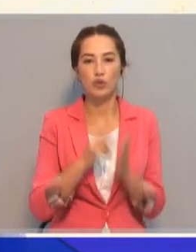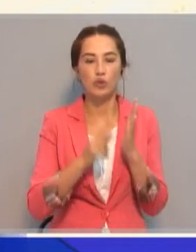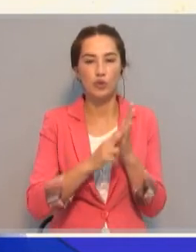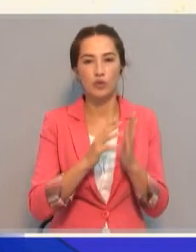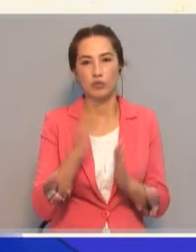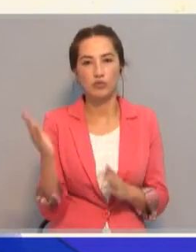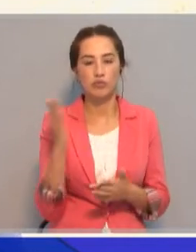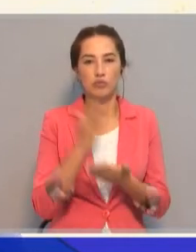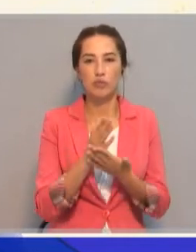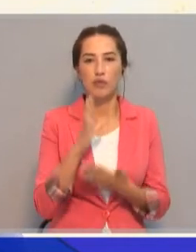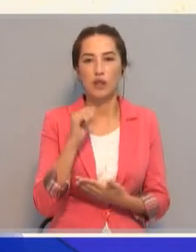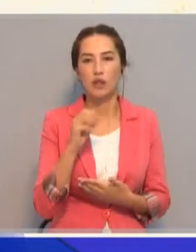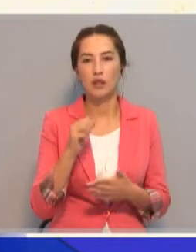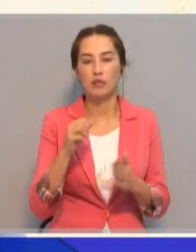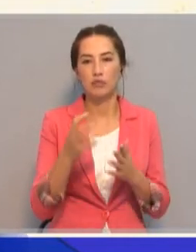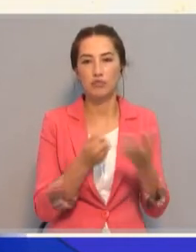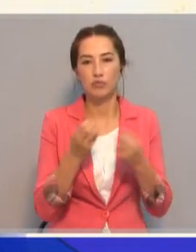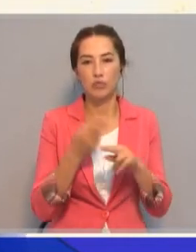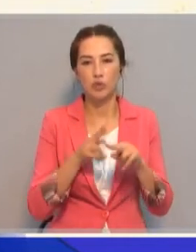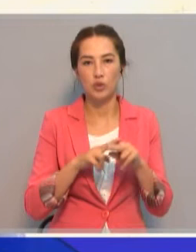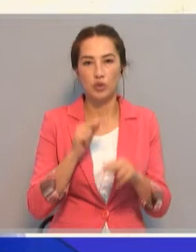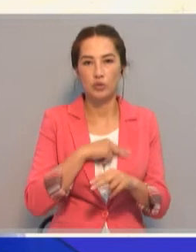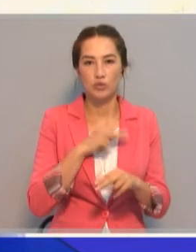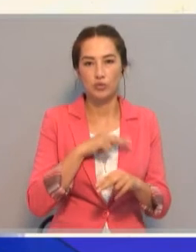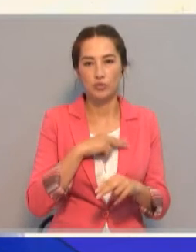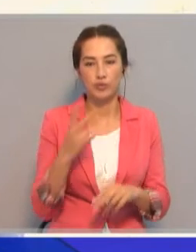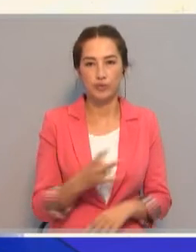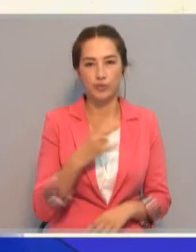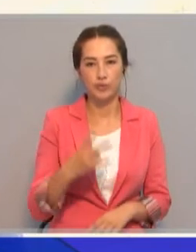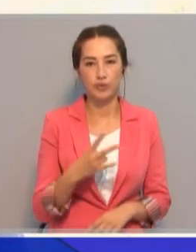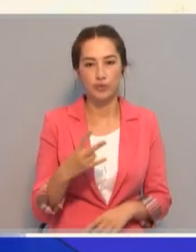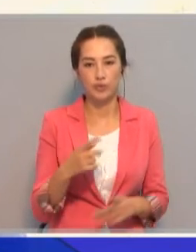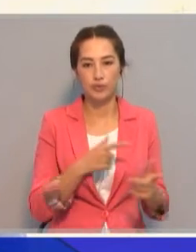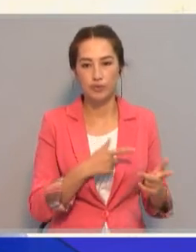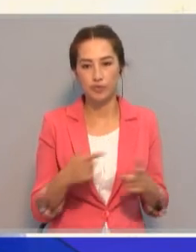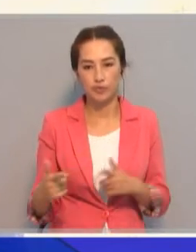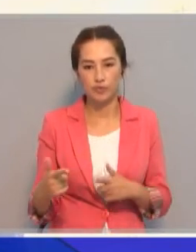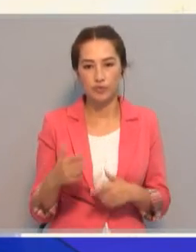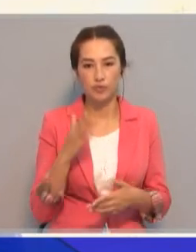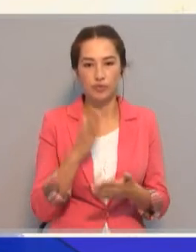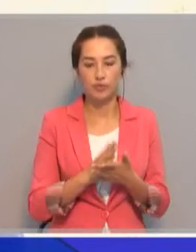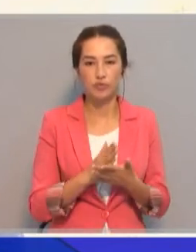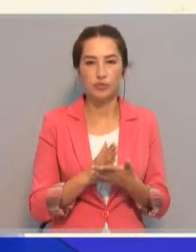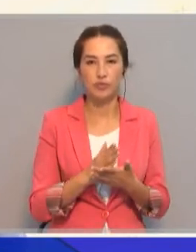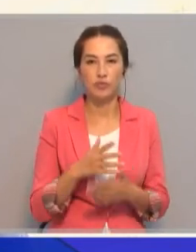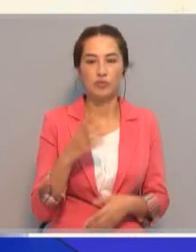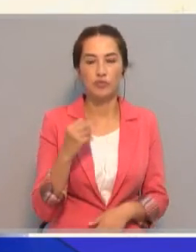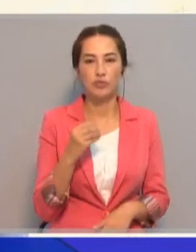астам жаңағы мақта қабылдау бекеттері жұмыстарын, жаңағы мақта қабылдау үшін жұмыстары толықтай өздерін қазіргі таңда дайындап